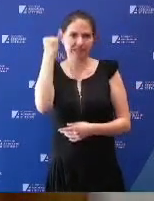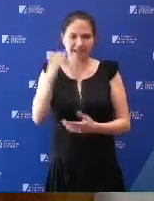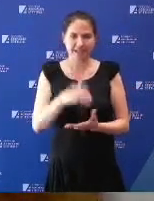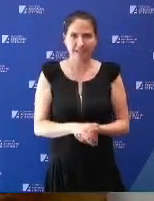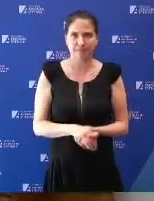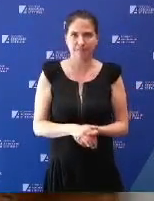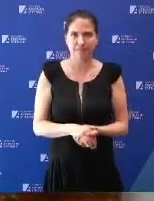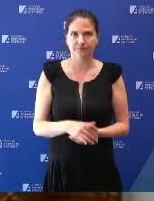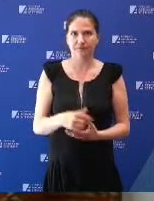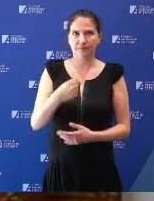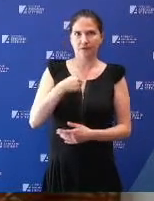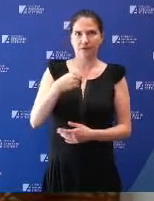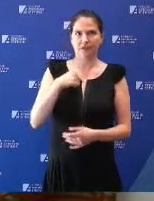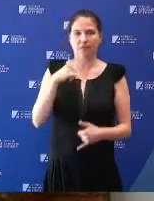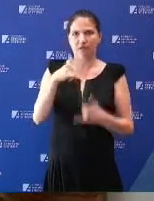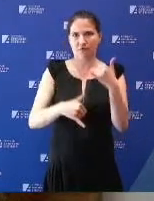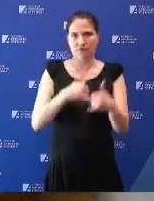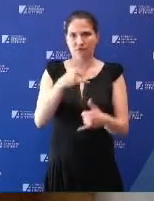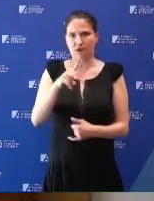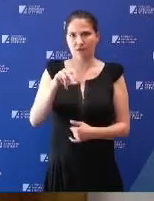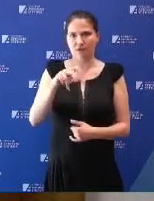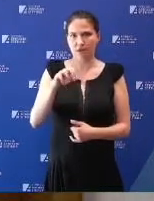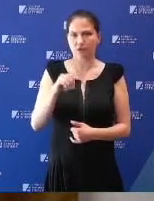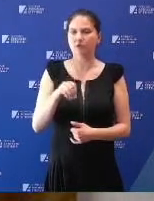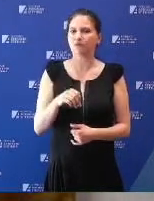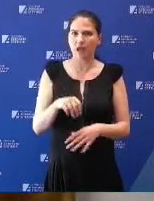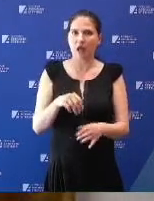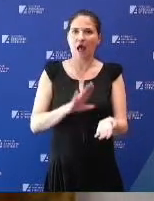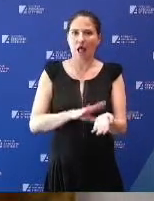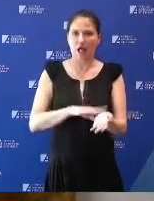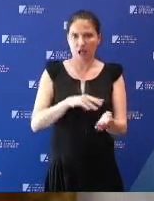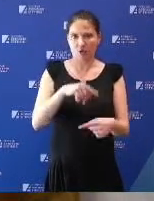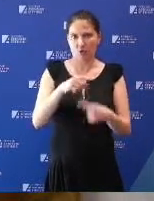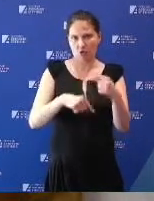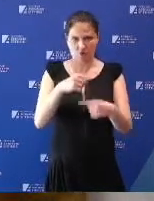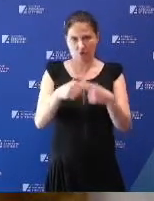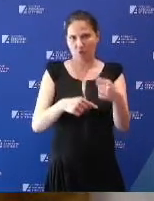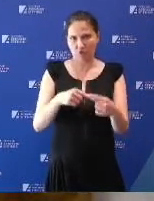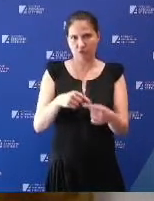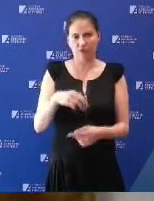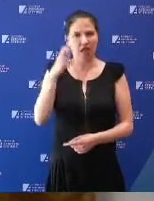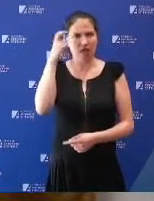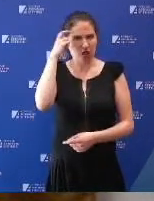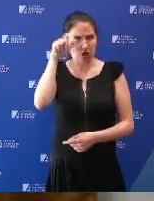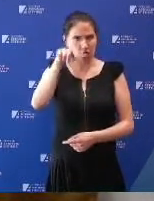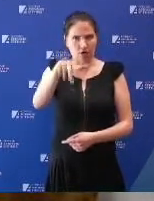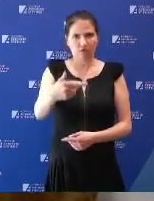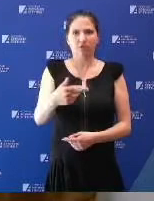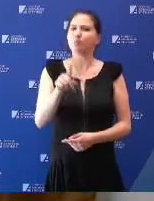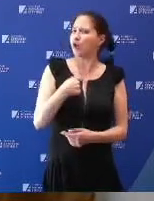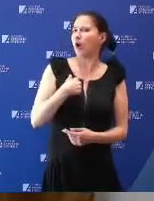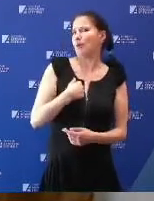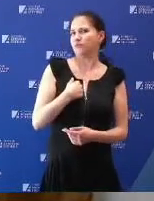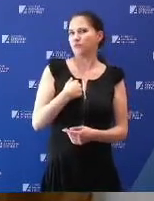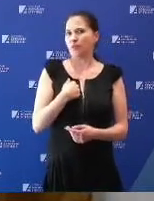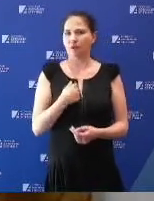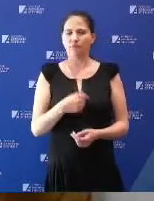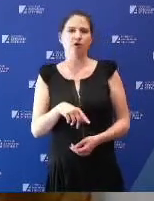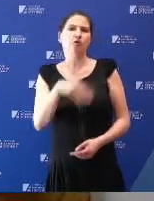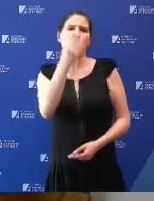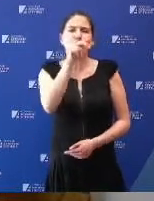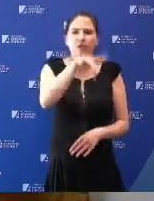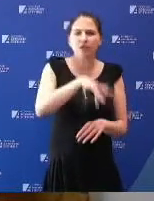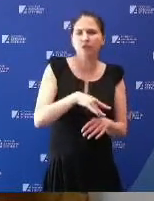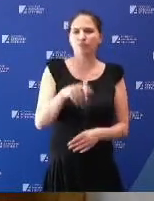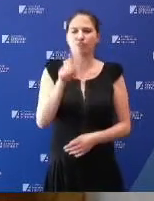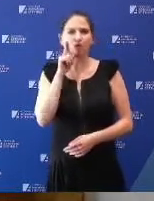Ich bin Radha Vinod, Algorithmus-Ingenieurin. Ich bin auch KI-Geek, Künstlerin, Tanzlehrerin und Mutter. Ich